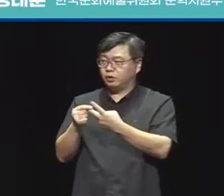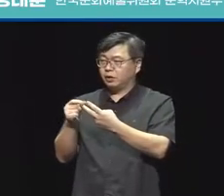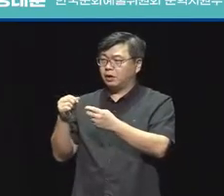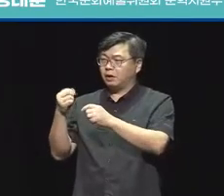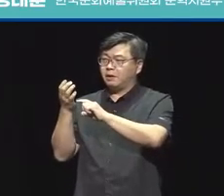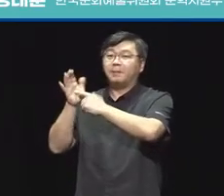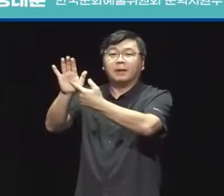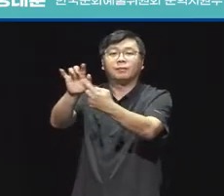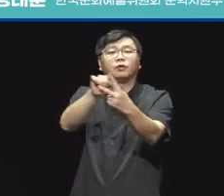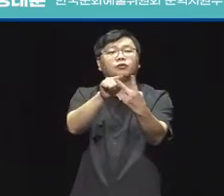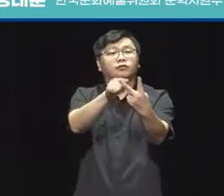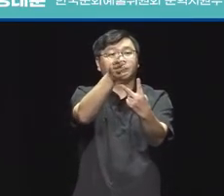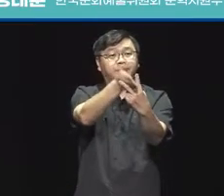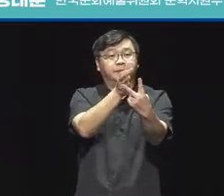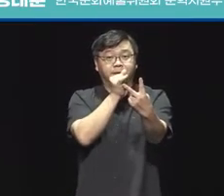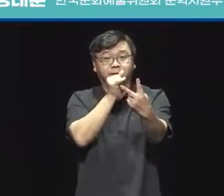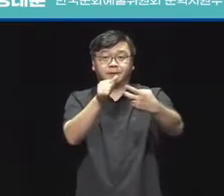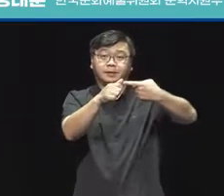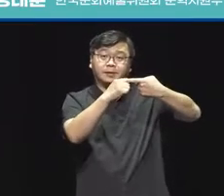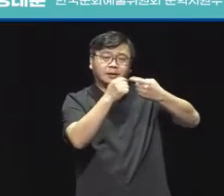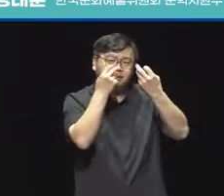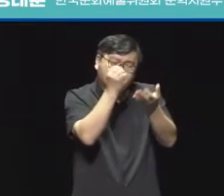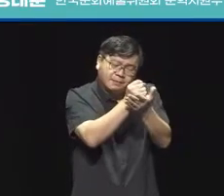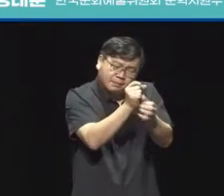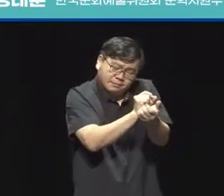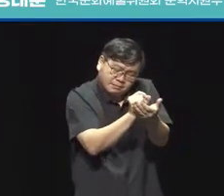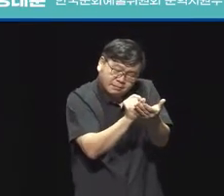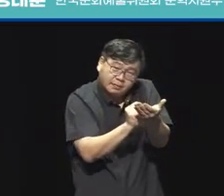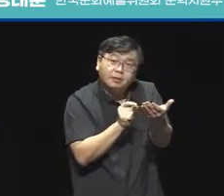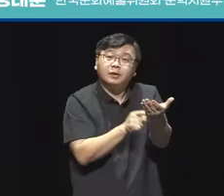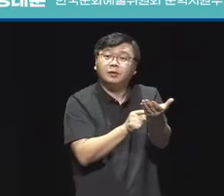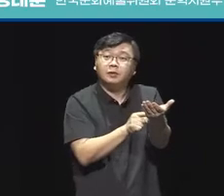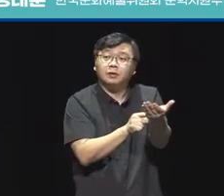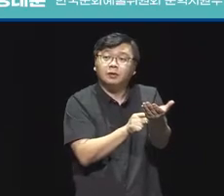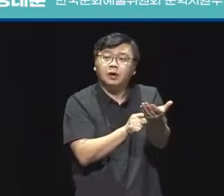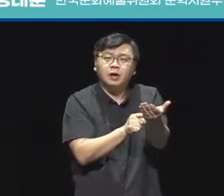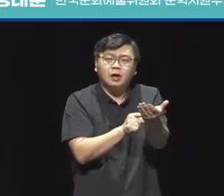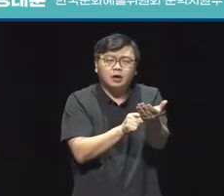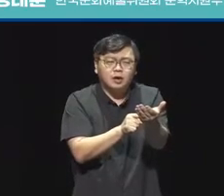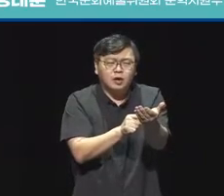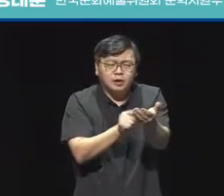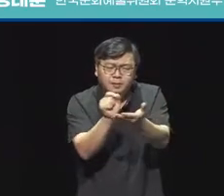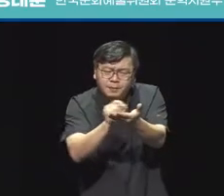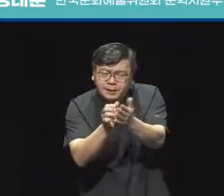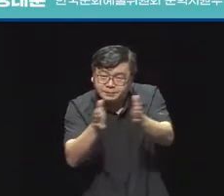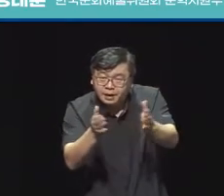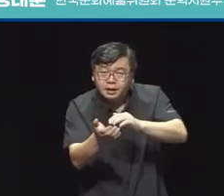구성이 되어 있습니다. 창작의 과정에는 본격적인 창작 작업 이전에 그 해당되는